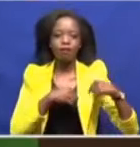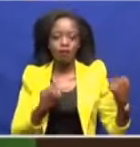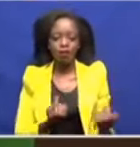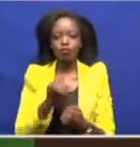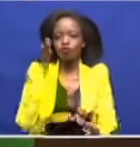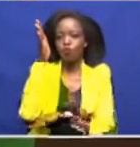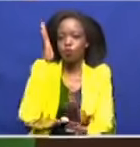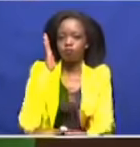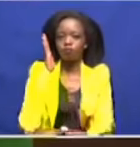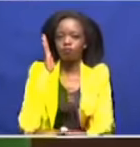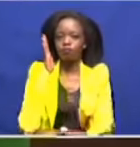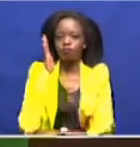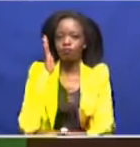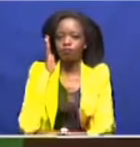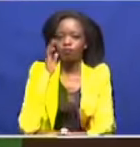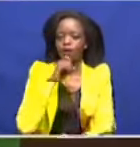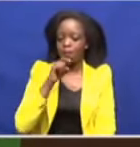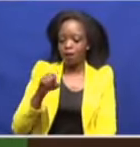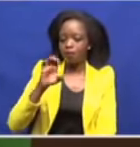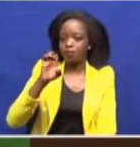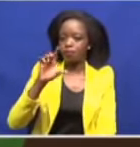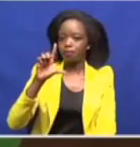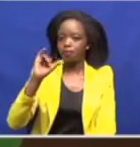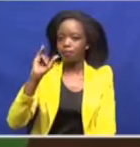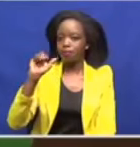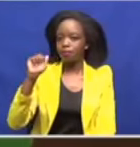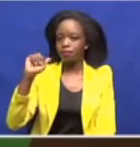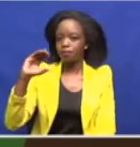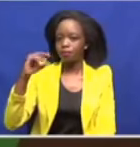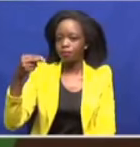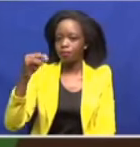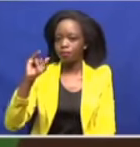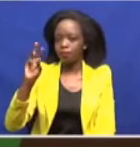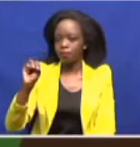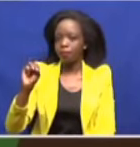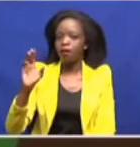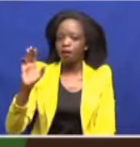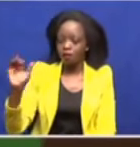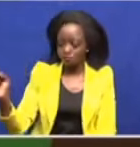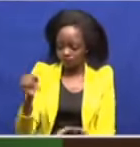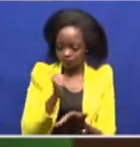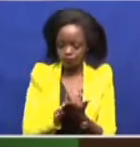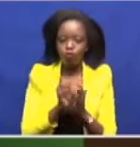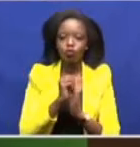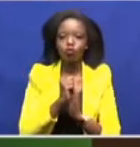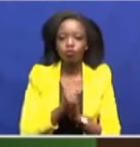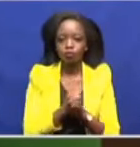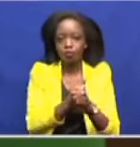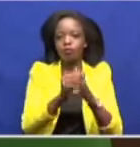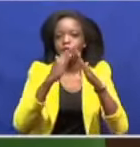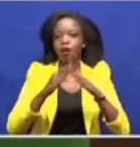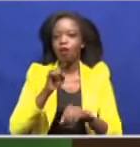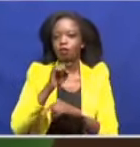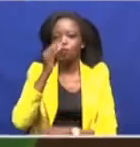umungu. Eliakim anachaguliwa kuongoza ile nyumba ya Israeli.